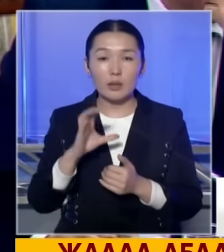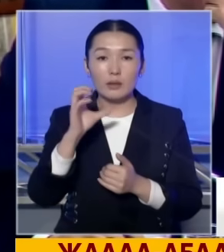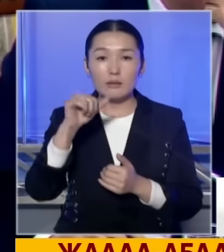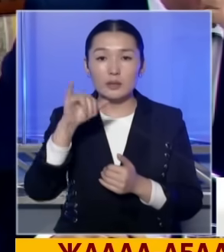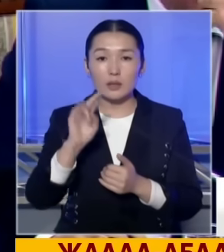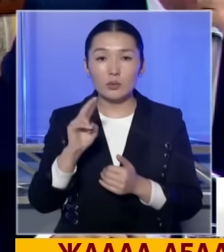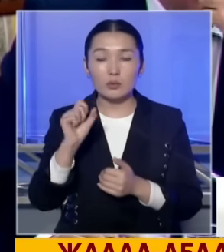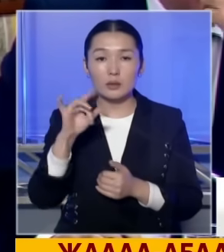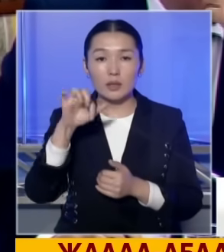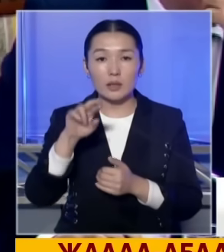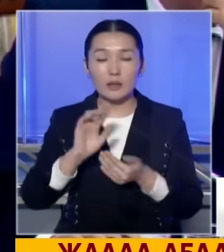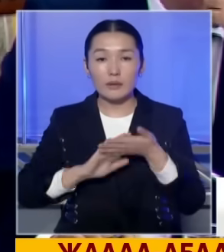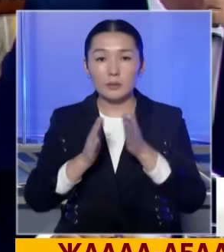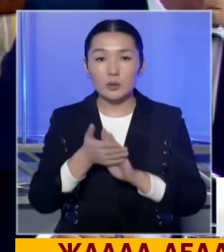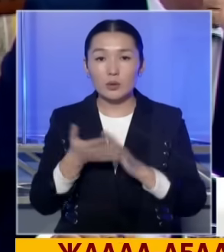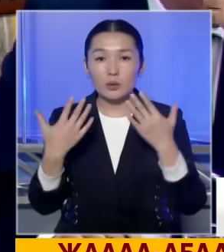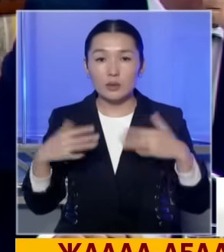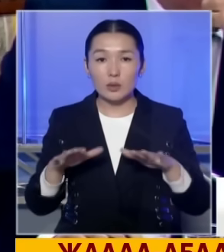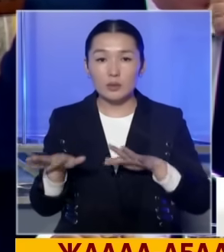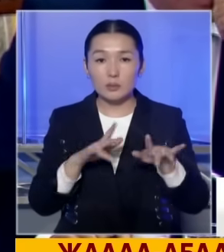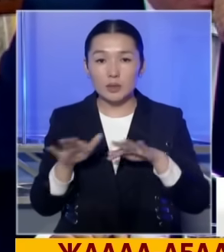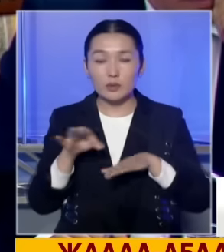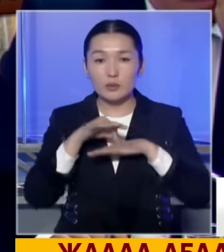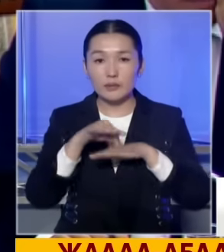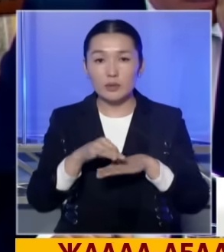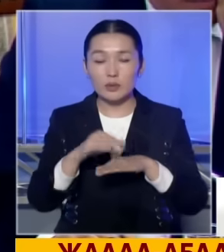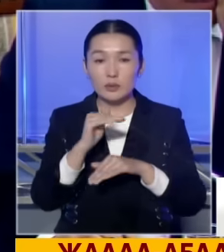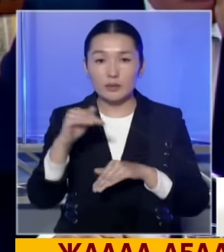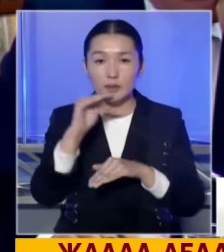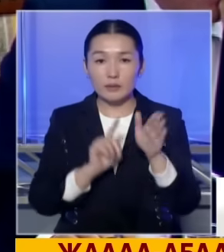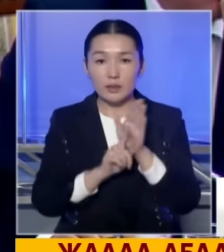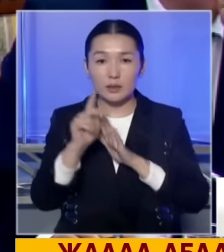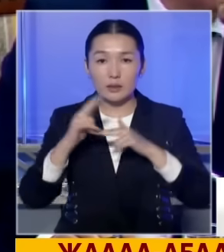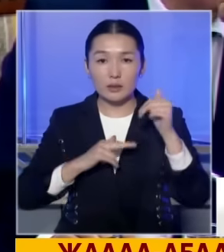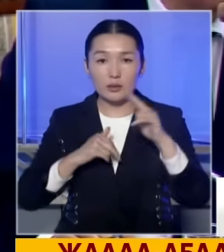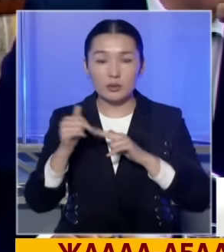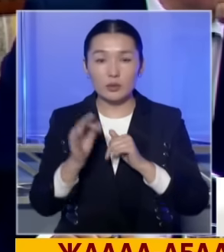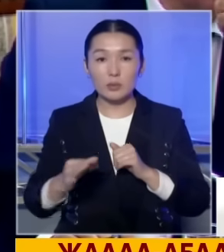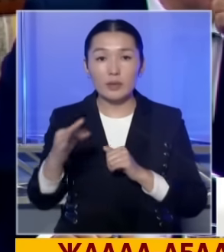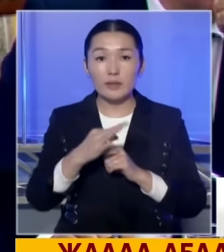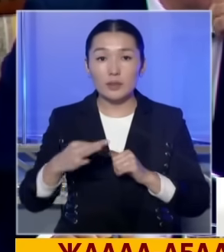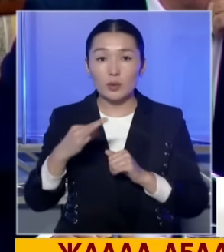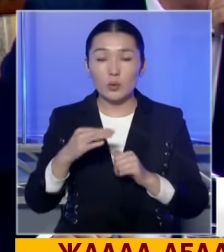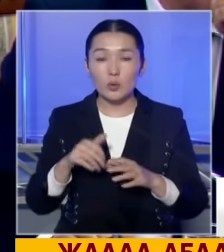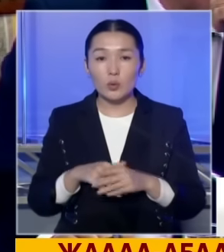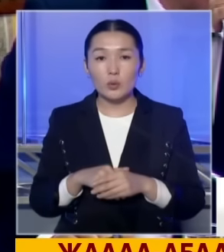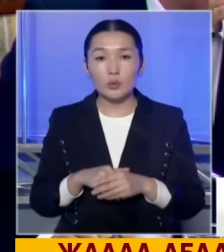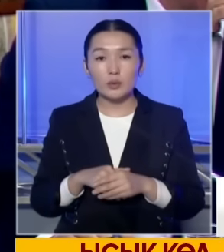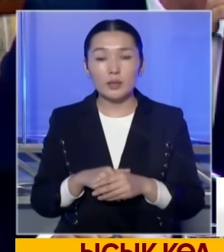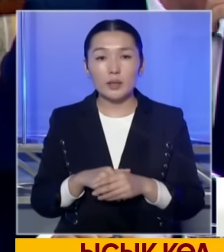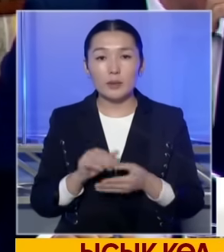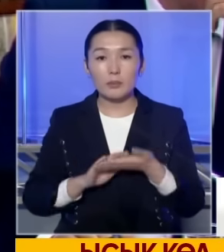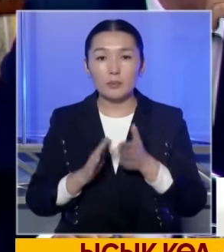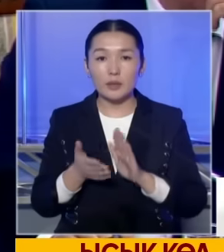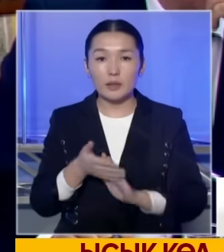Аравиясынан сүйлөшүүлөрдүн баары бүттү, процедуралары бүтүп атат. Февралда буюрса башталат. Региондорго деп дагы